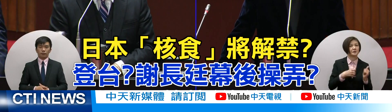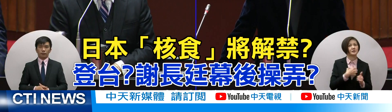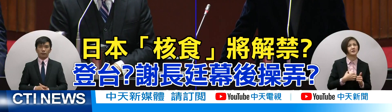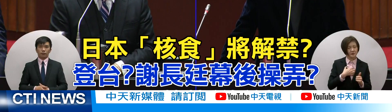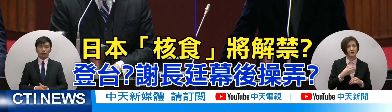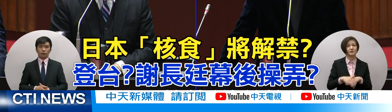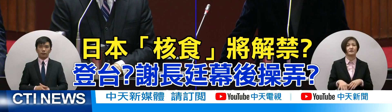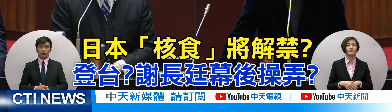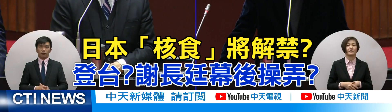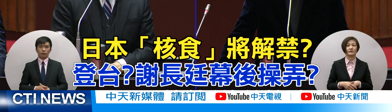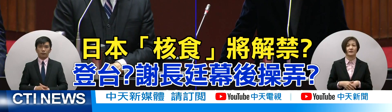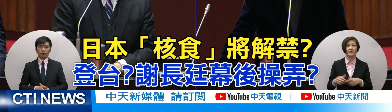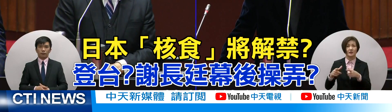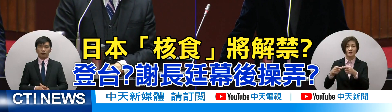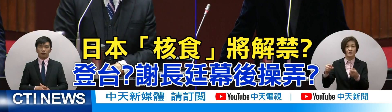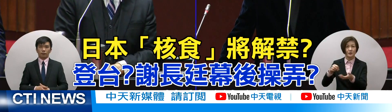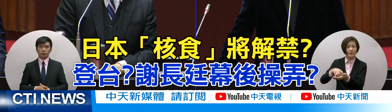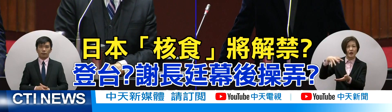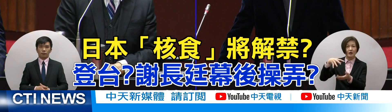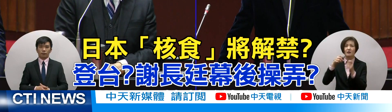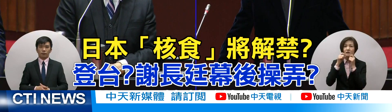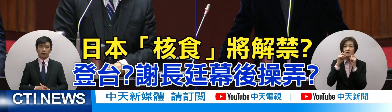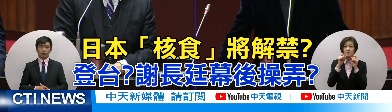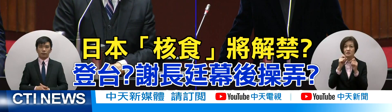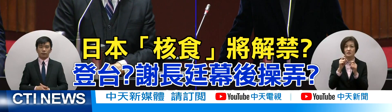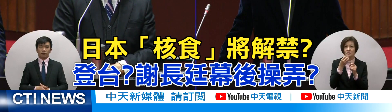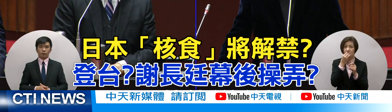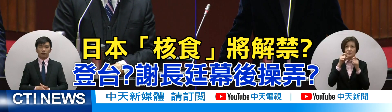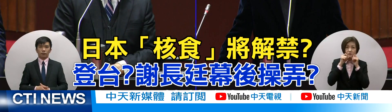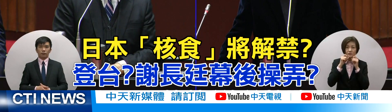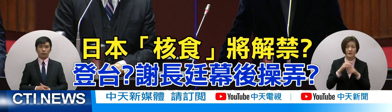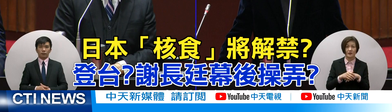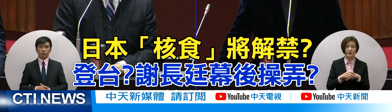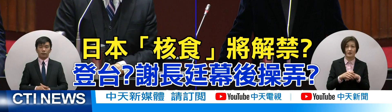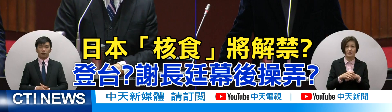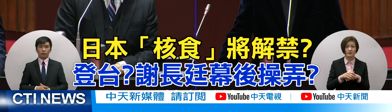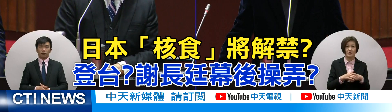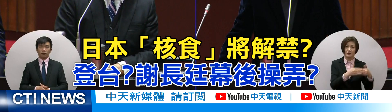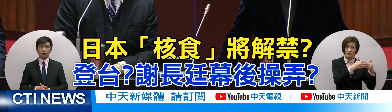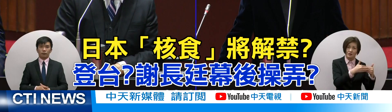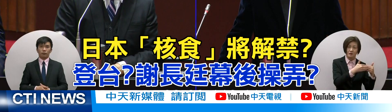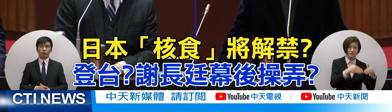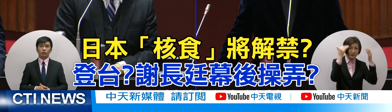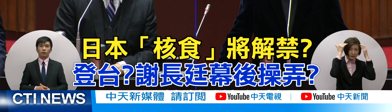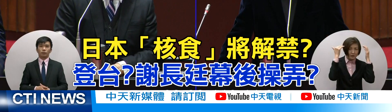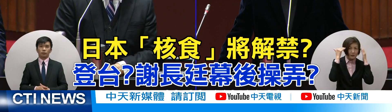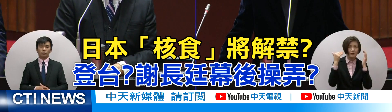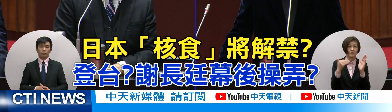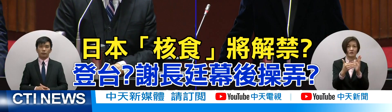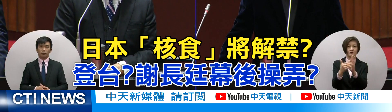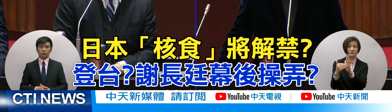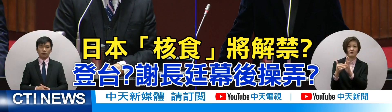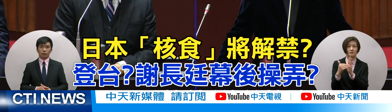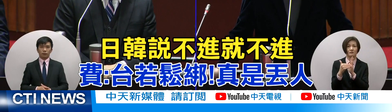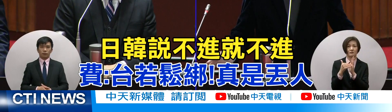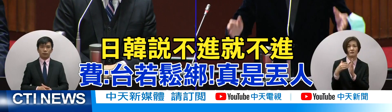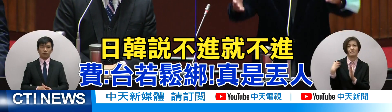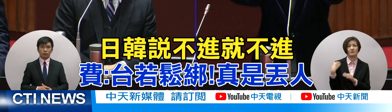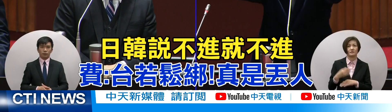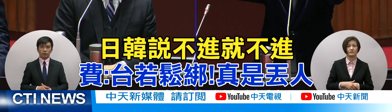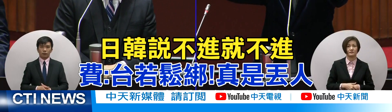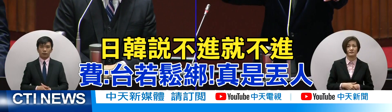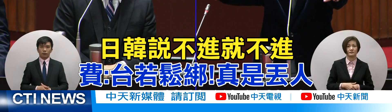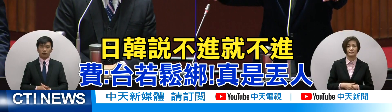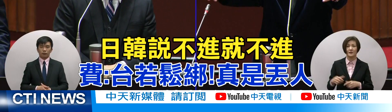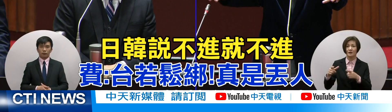日本的核实，中国大陆、韩国到现在，人家说不进就不进。日本有